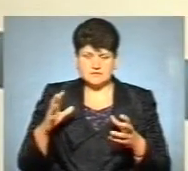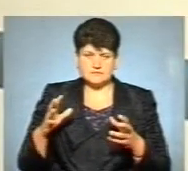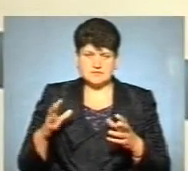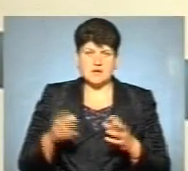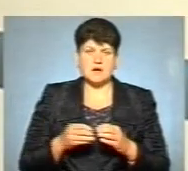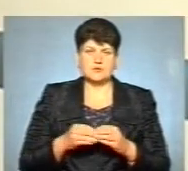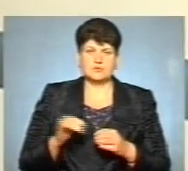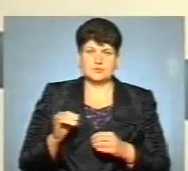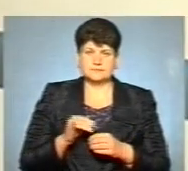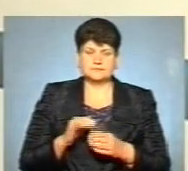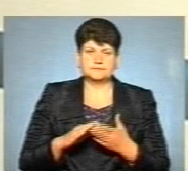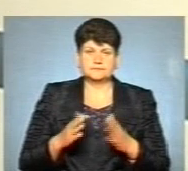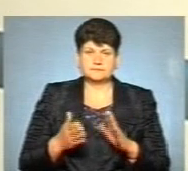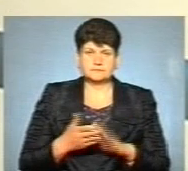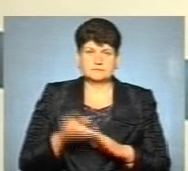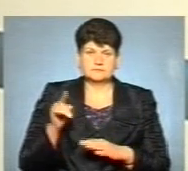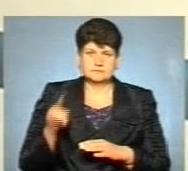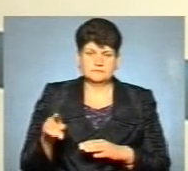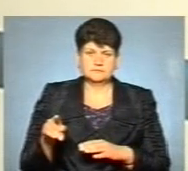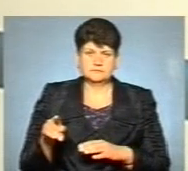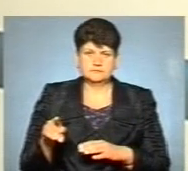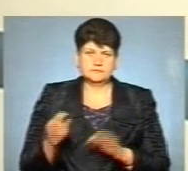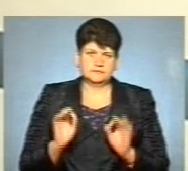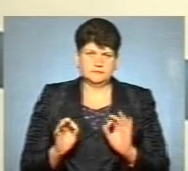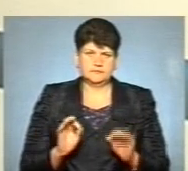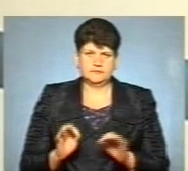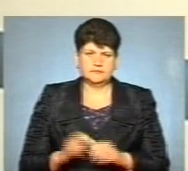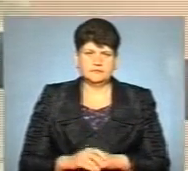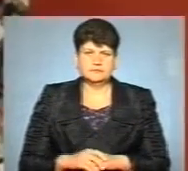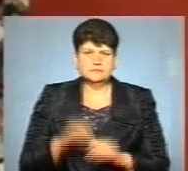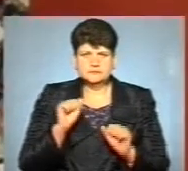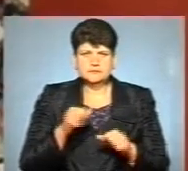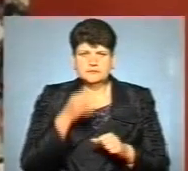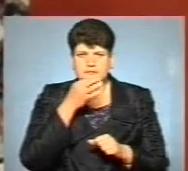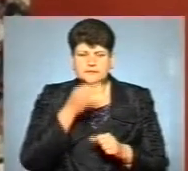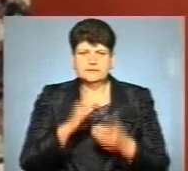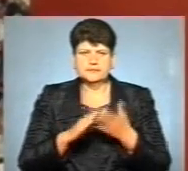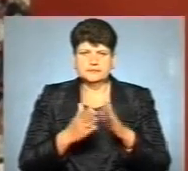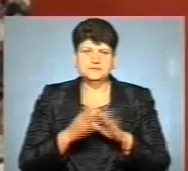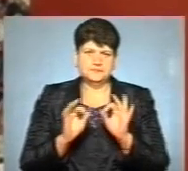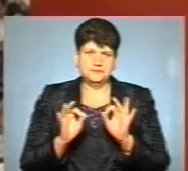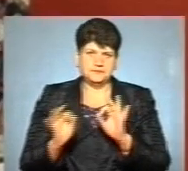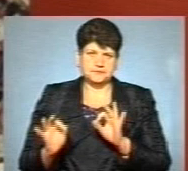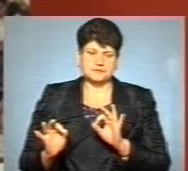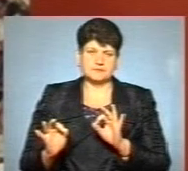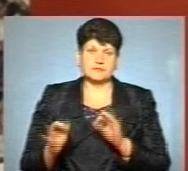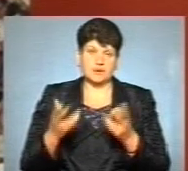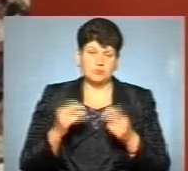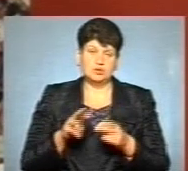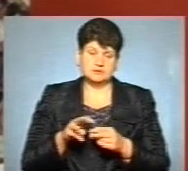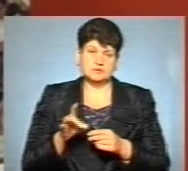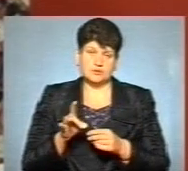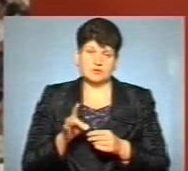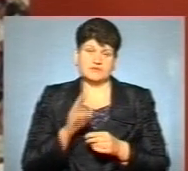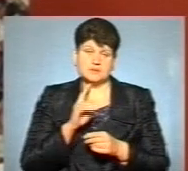і ситуація там вже стабілізується. Тобто можна сказати, що там ситуація більш стабільна, ніж... В Монастирському районі стабілізується, в